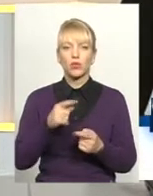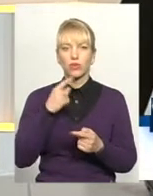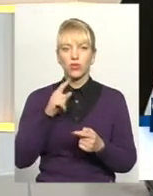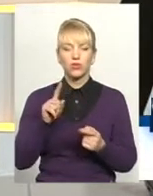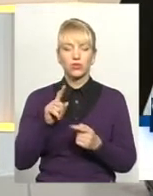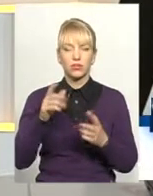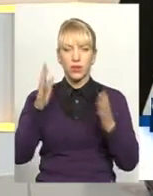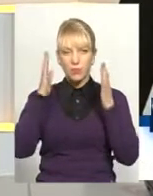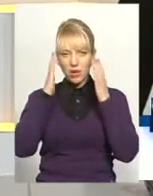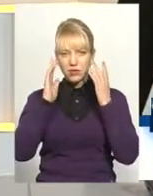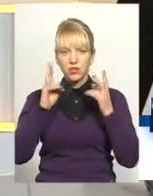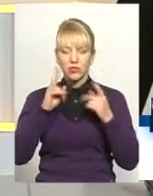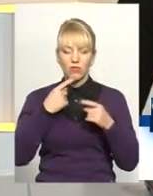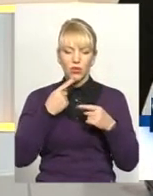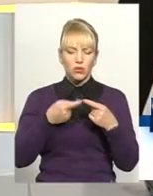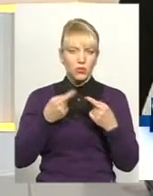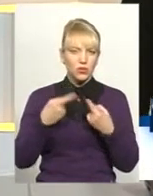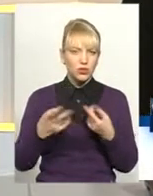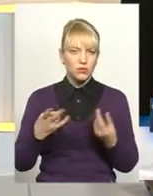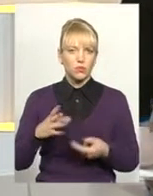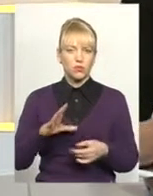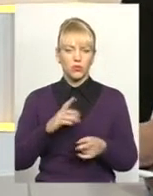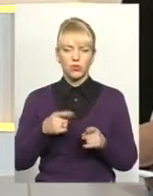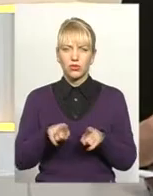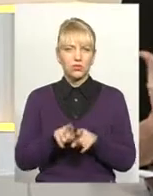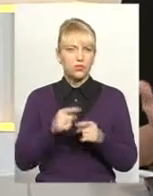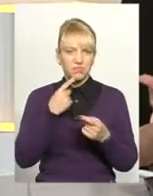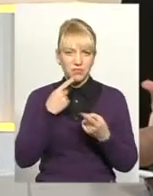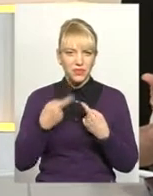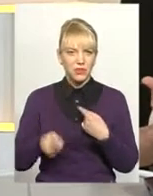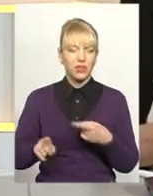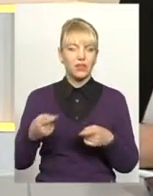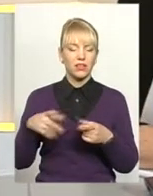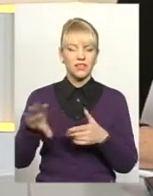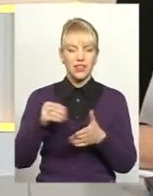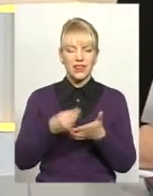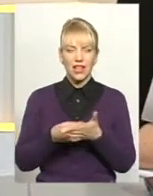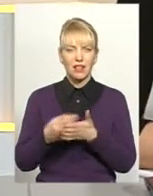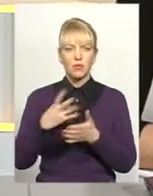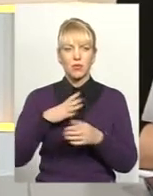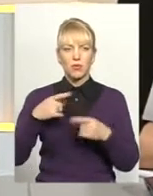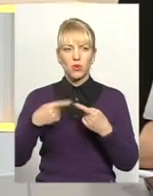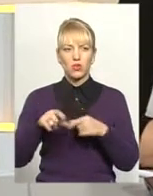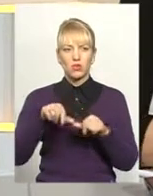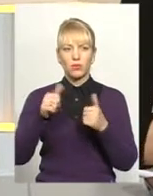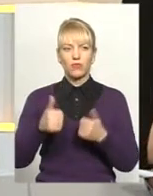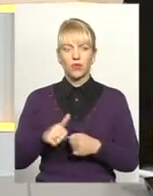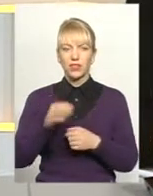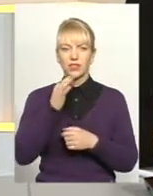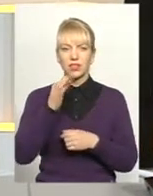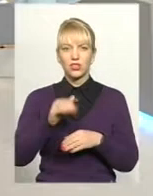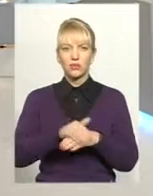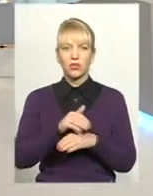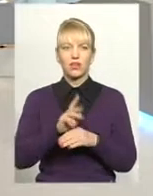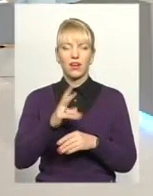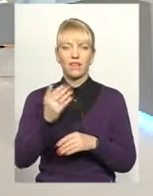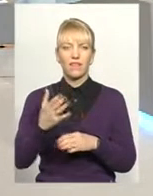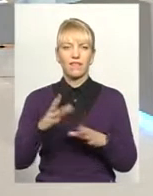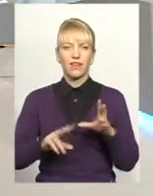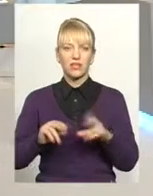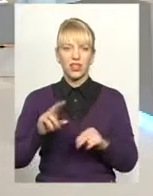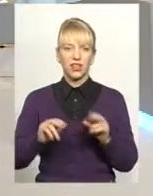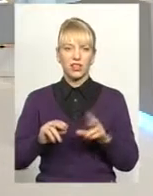щось тут не так, усе має бути по-іншому, і тарифи мають складатися по-іншому і формуватися. Скажіть, будь ласка, як ви вважаєте,